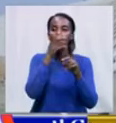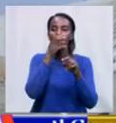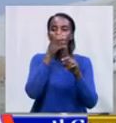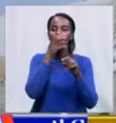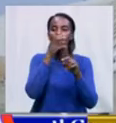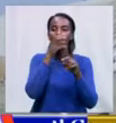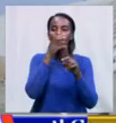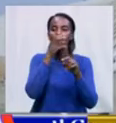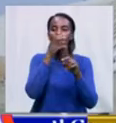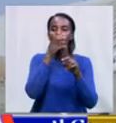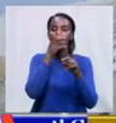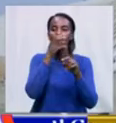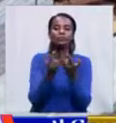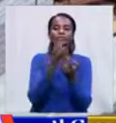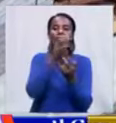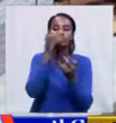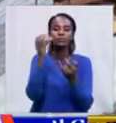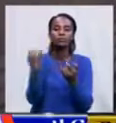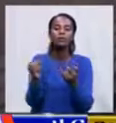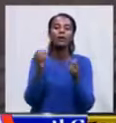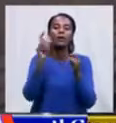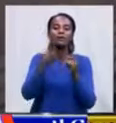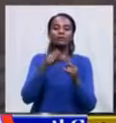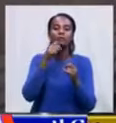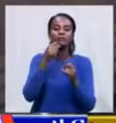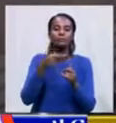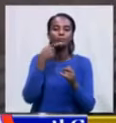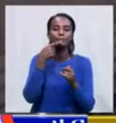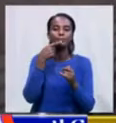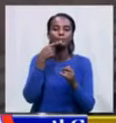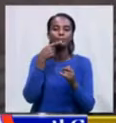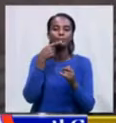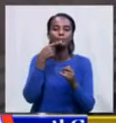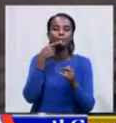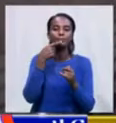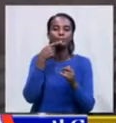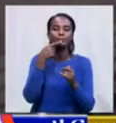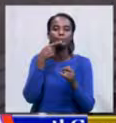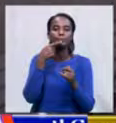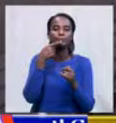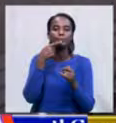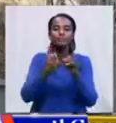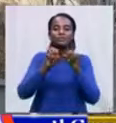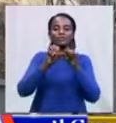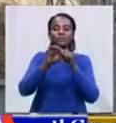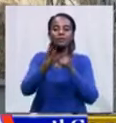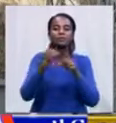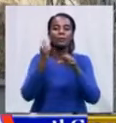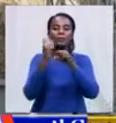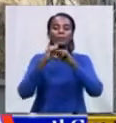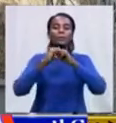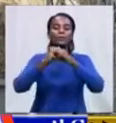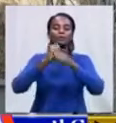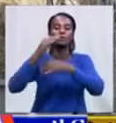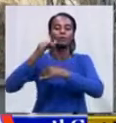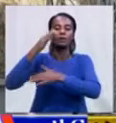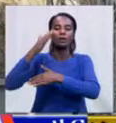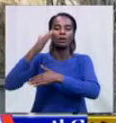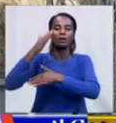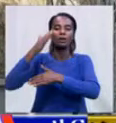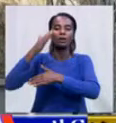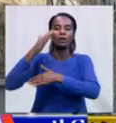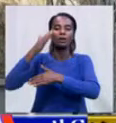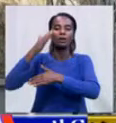የዞኑ ማህበረሰብ አይቀበለውም የሚሉት ምክትል አስተዳዳሪው የኮሮና ቫይረስ ስርጭትን ከመከላከል ጎን ለጎን ለህዳሴው